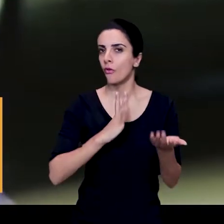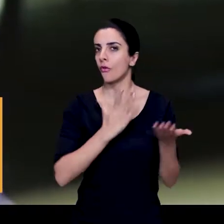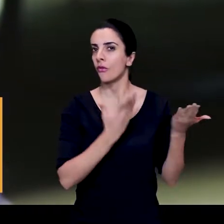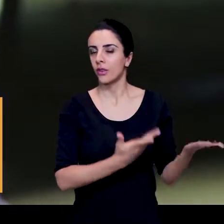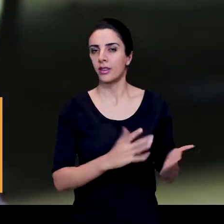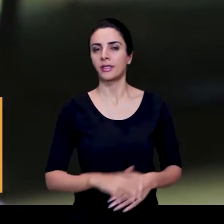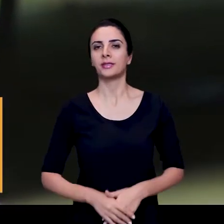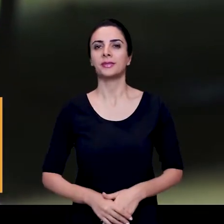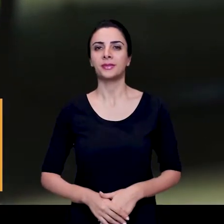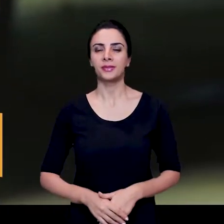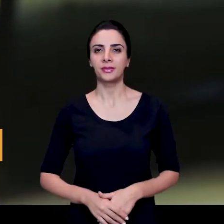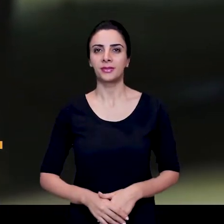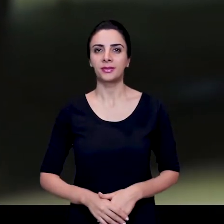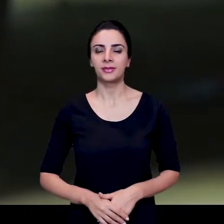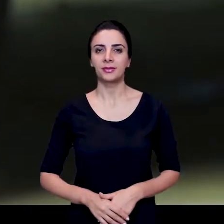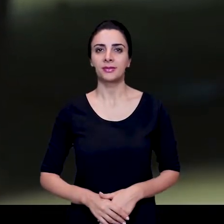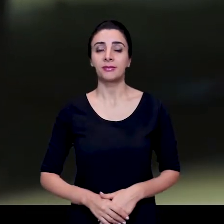görüşme imkanı sağlandı.